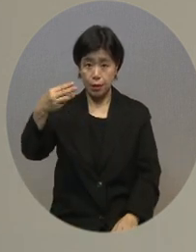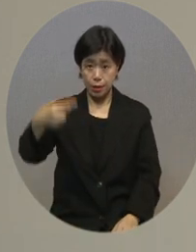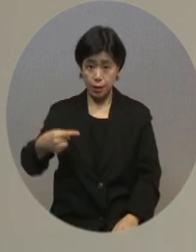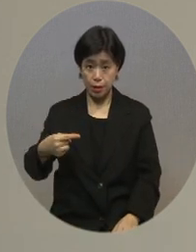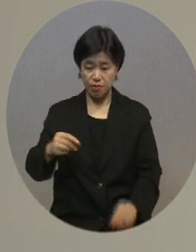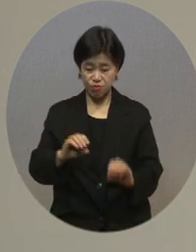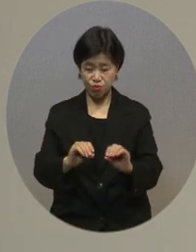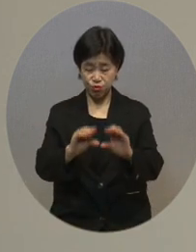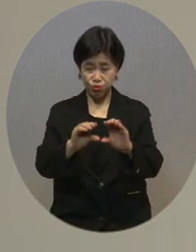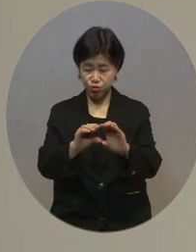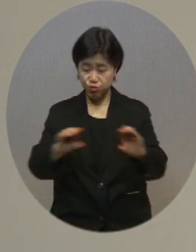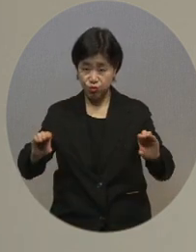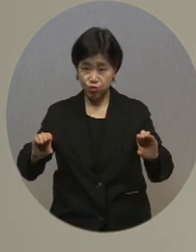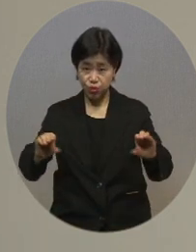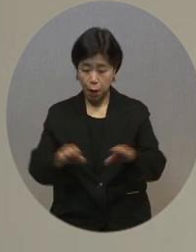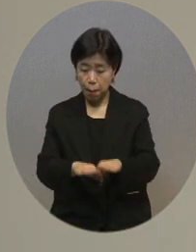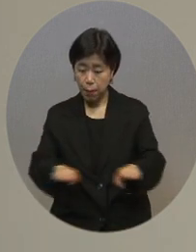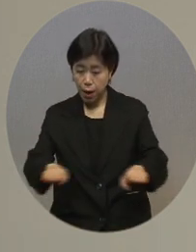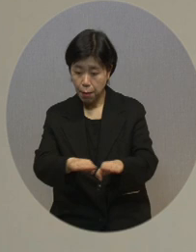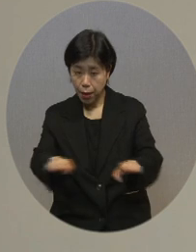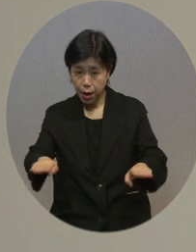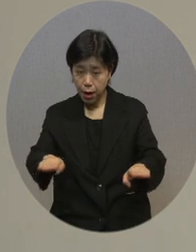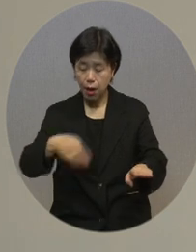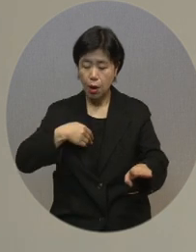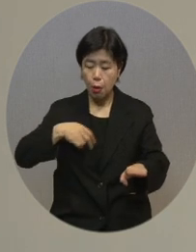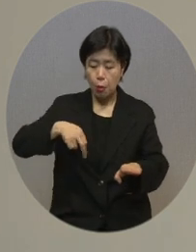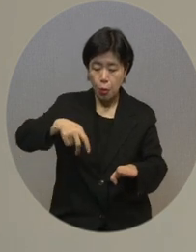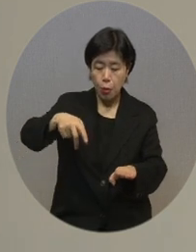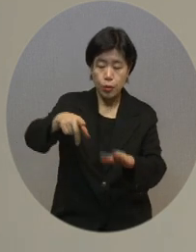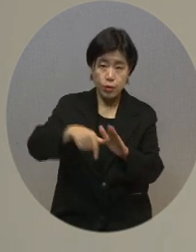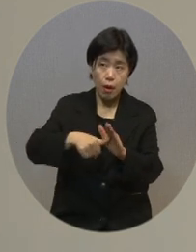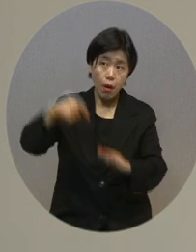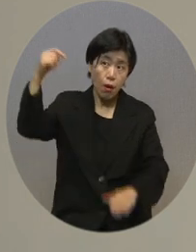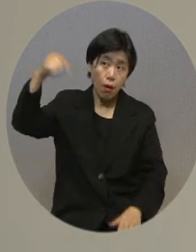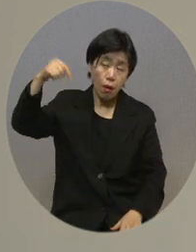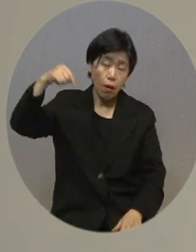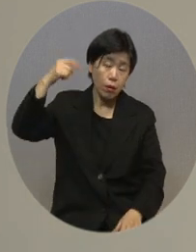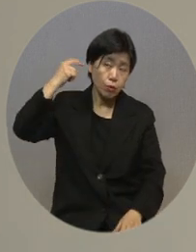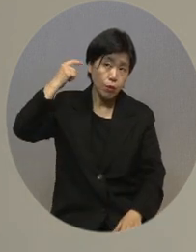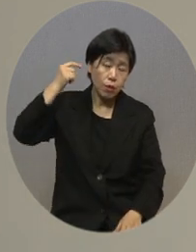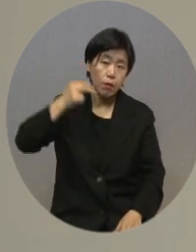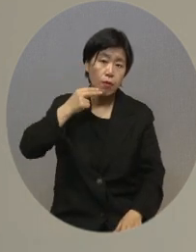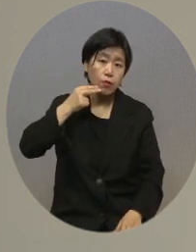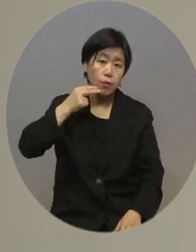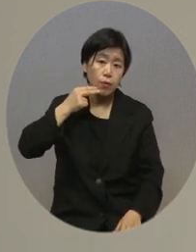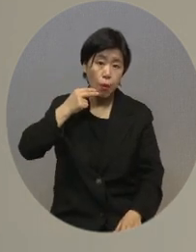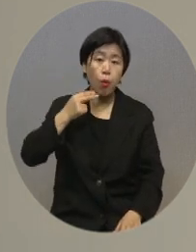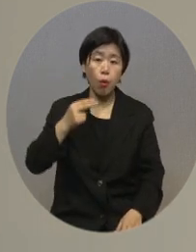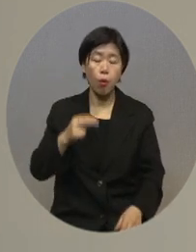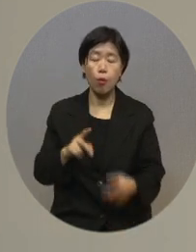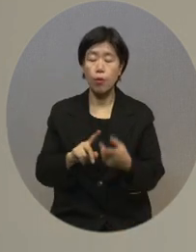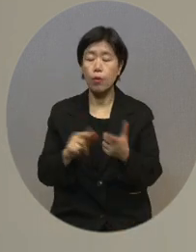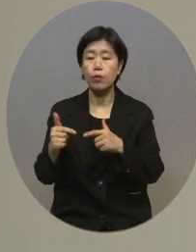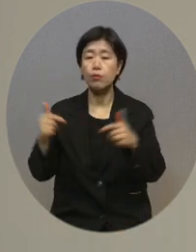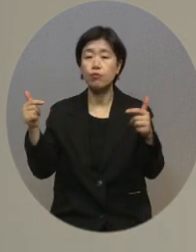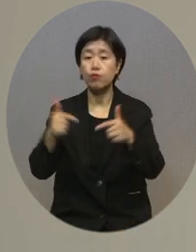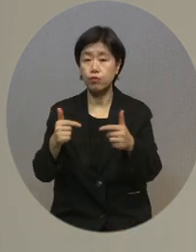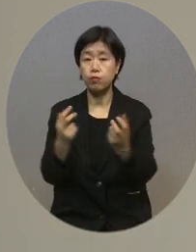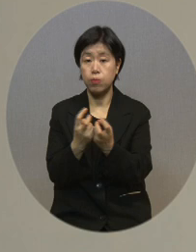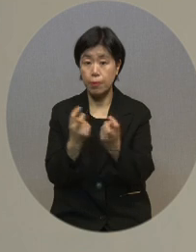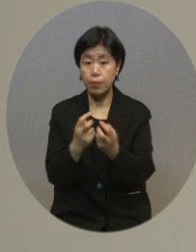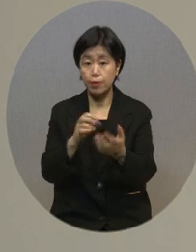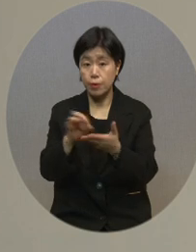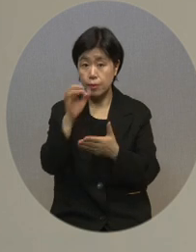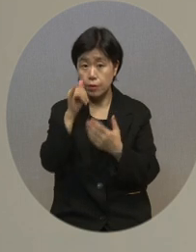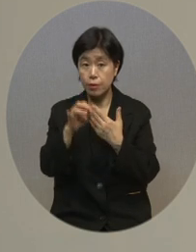나아지는 모습을 통해서 내가 인내하는 허용치 안으로 좀 들어오는 방법 같은 거 이런 것들을 하다 보면은